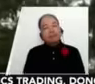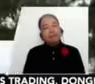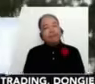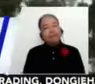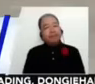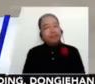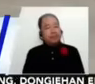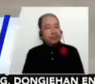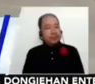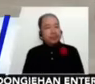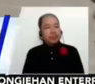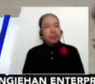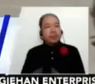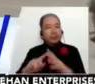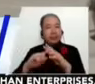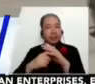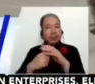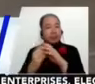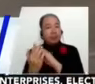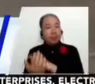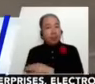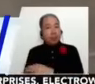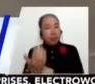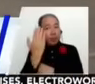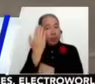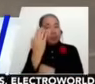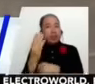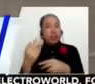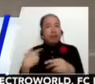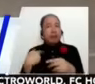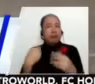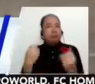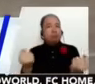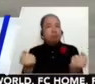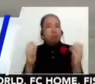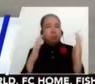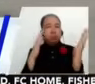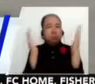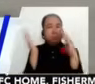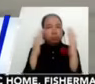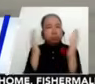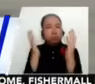Umaga pa lang, ramdam na ang malakas na hangin at ulan sa malaking bahagi ng Isabela.